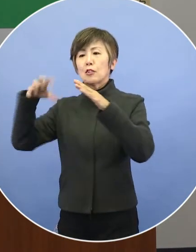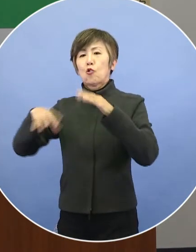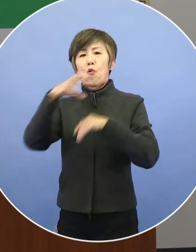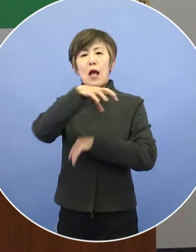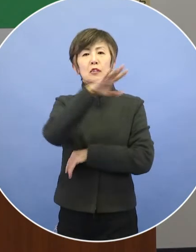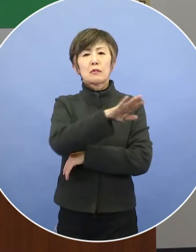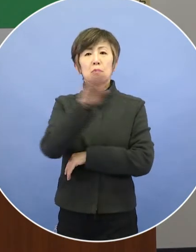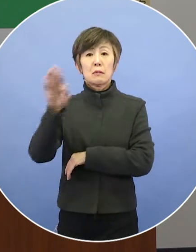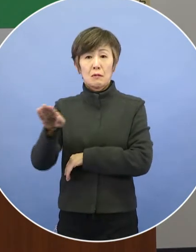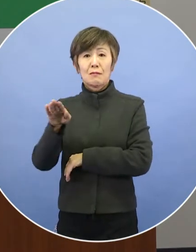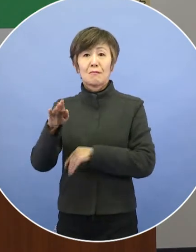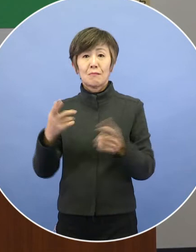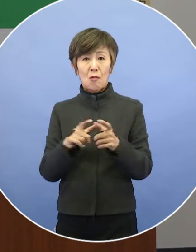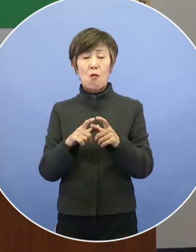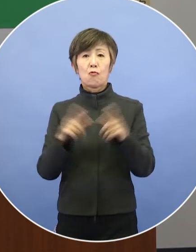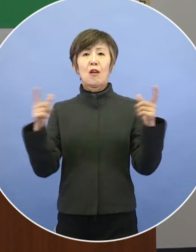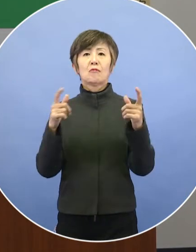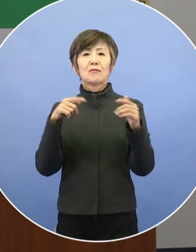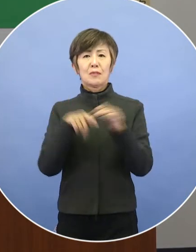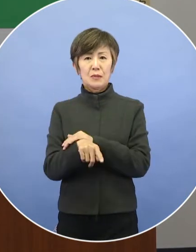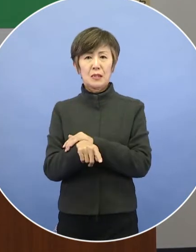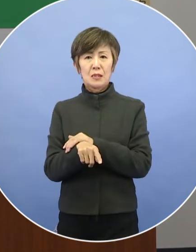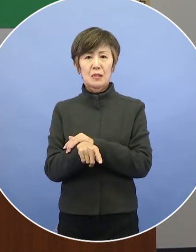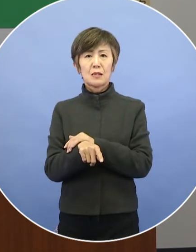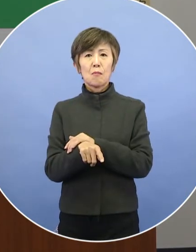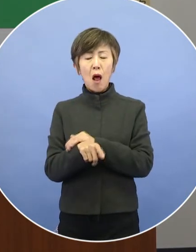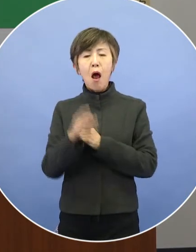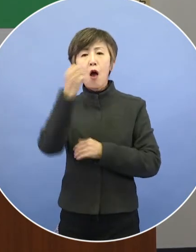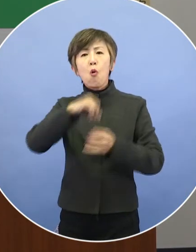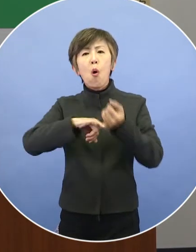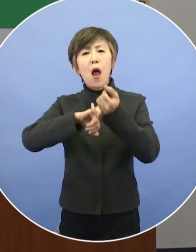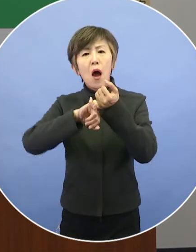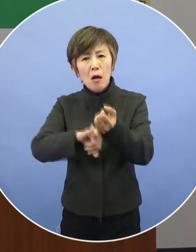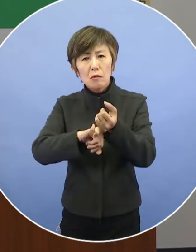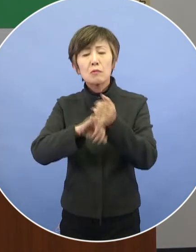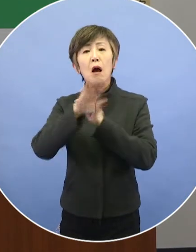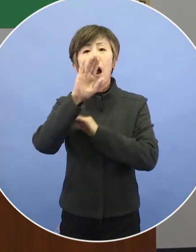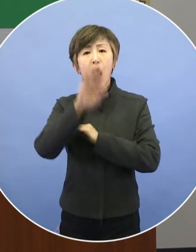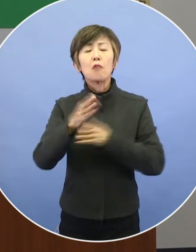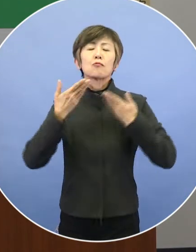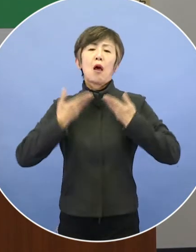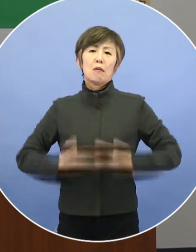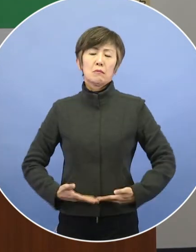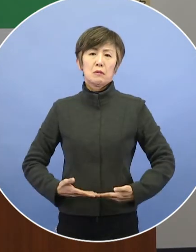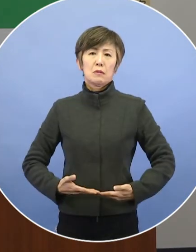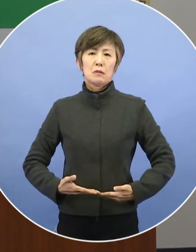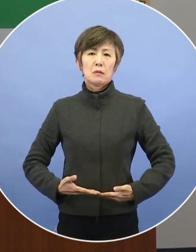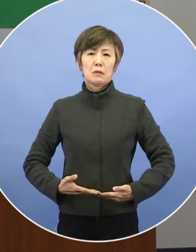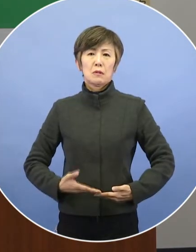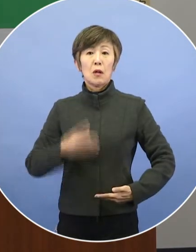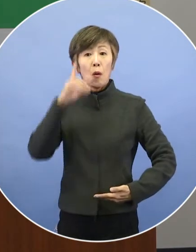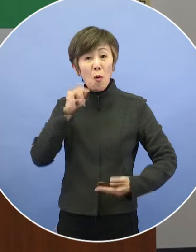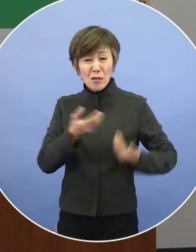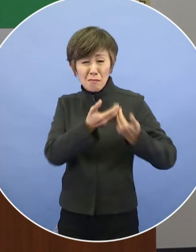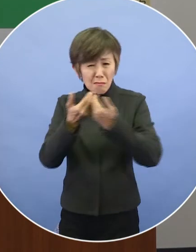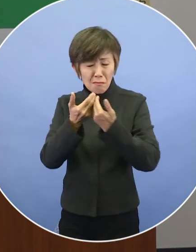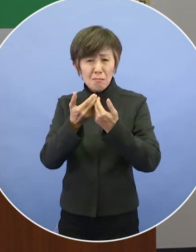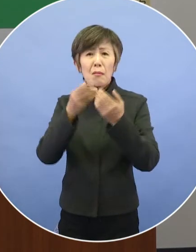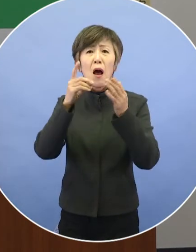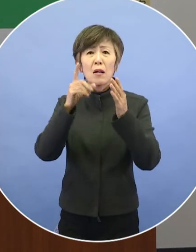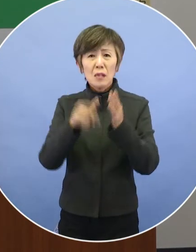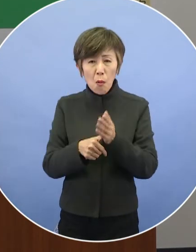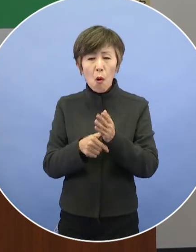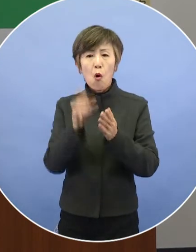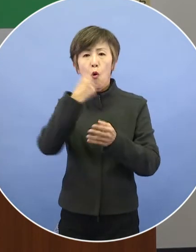です予約をしていていただいた方が混んでた時にですね順番はちゃんと早く回ってくれということですの